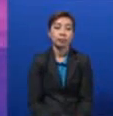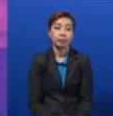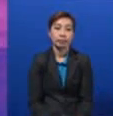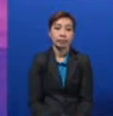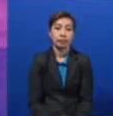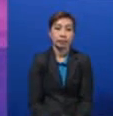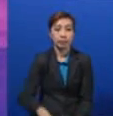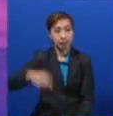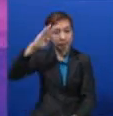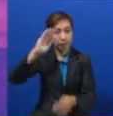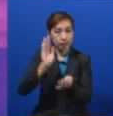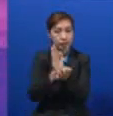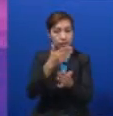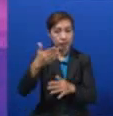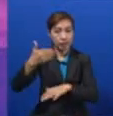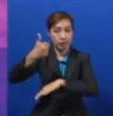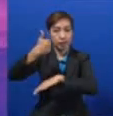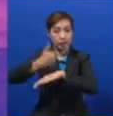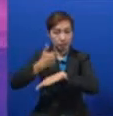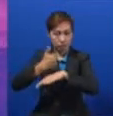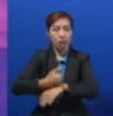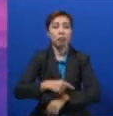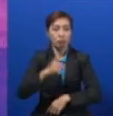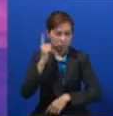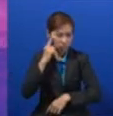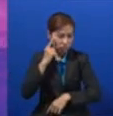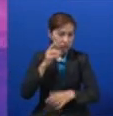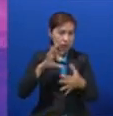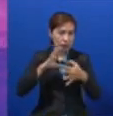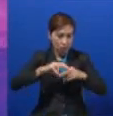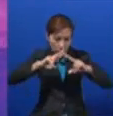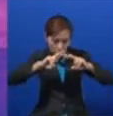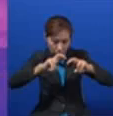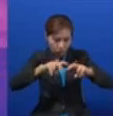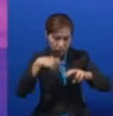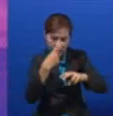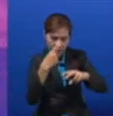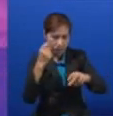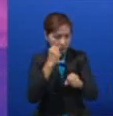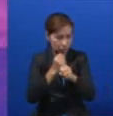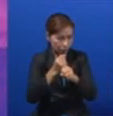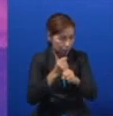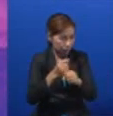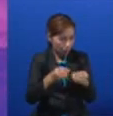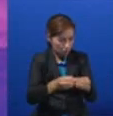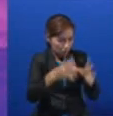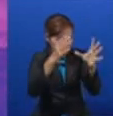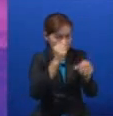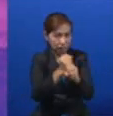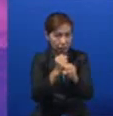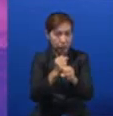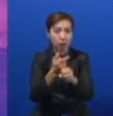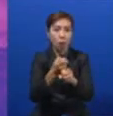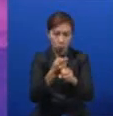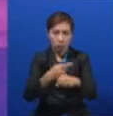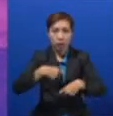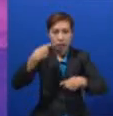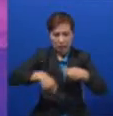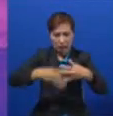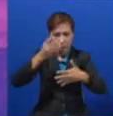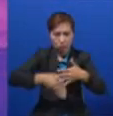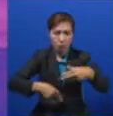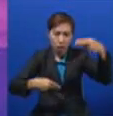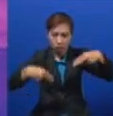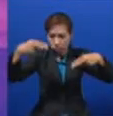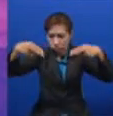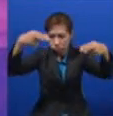ผู้บัญชาการตำรวจแห่งชาติยอมรับนะคะว่ามีอุปสรรคในการสืบสวนหามือวางระเบิดเนื่องจากกล้องวงจรปิดไม่ครอบคลุมพื้นที่